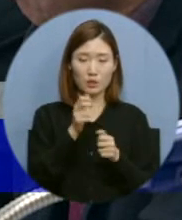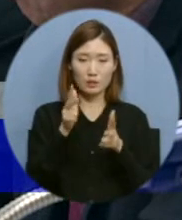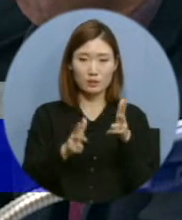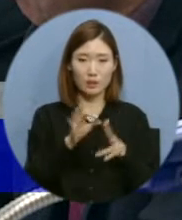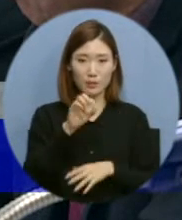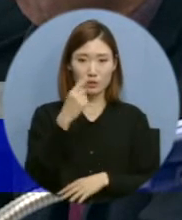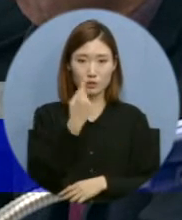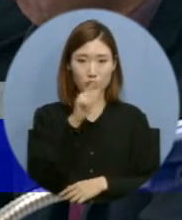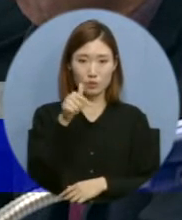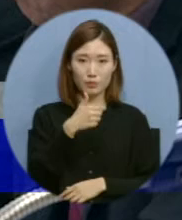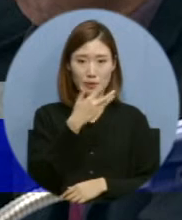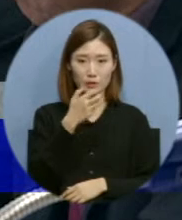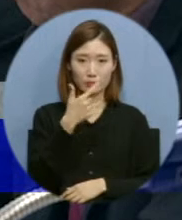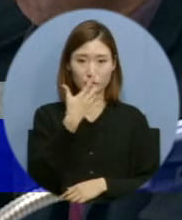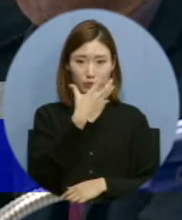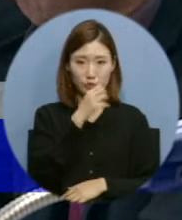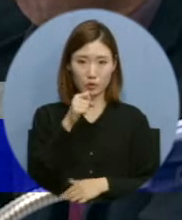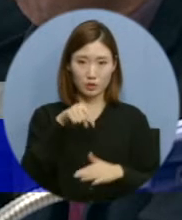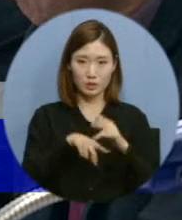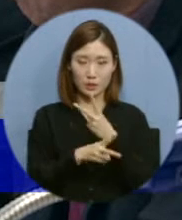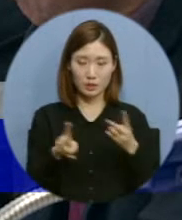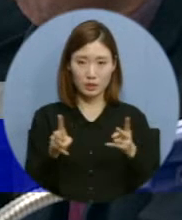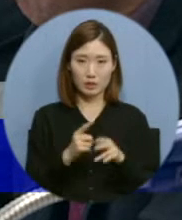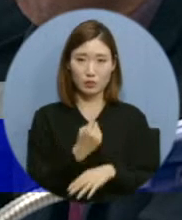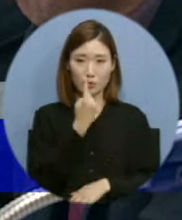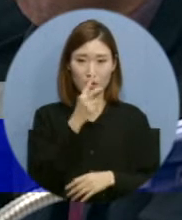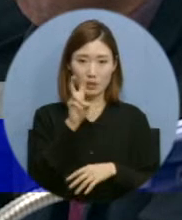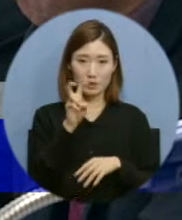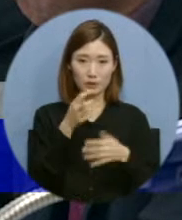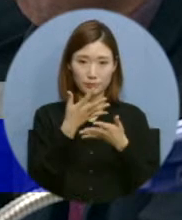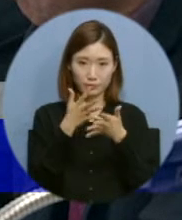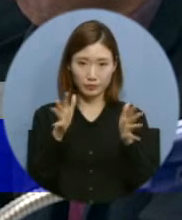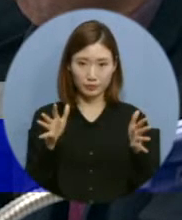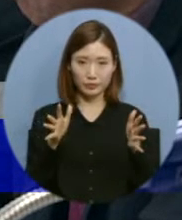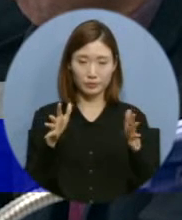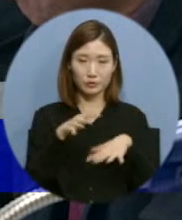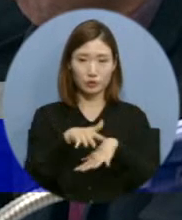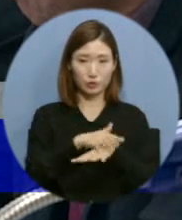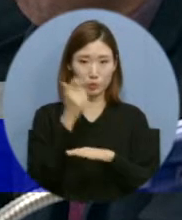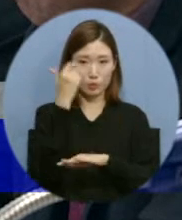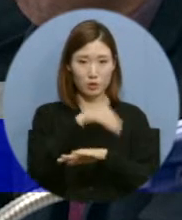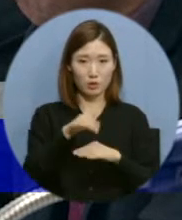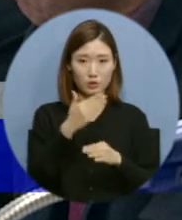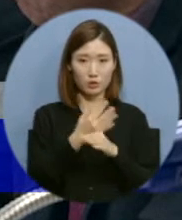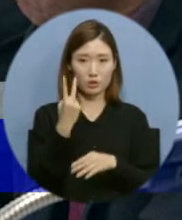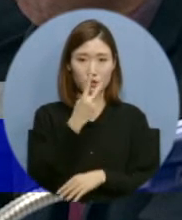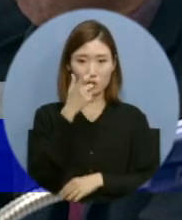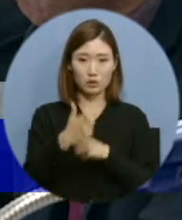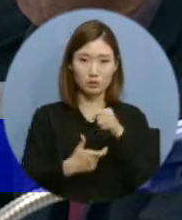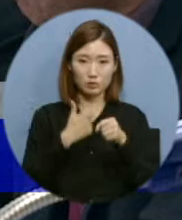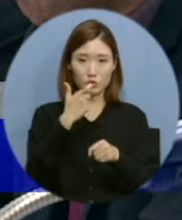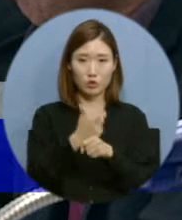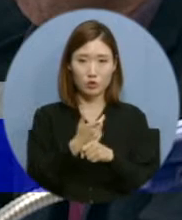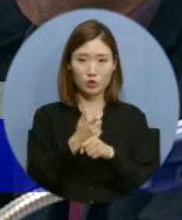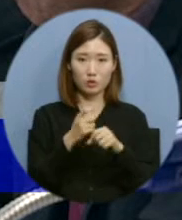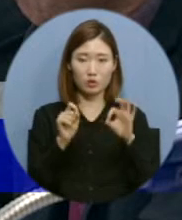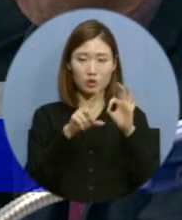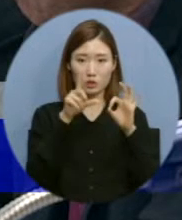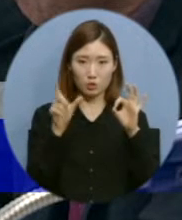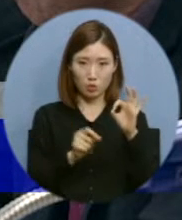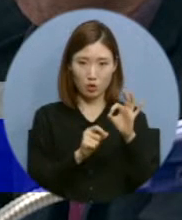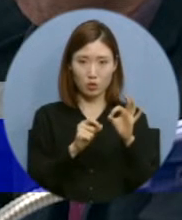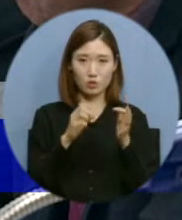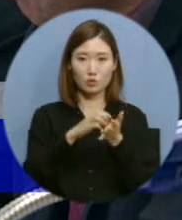1,686억 원, 건물은 지하 2층에 지상 20층으로 지금 계획하고 있습니다. 16년 4.4 공기에